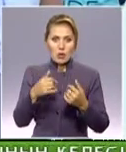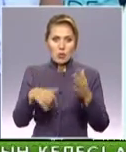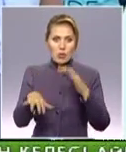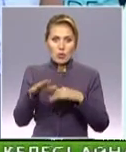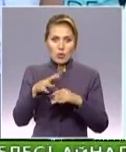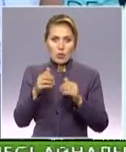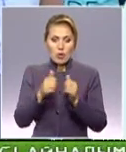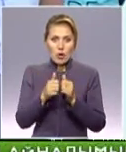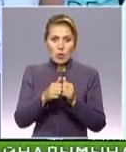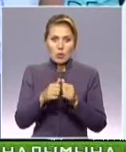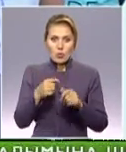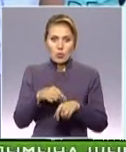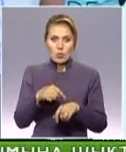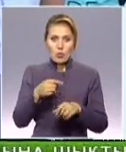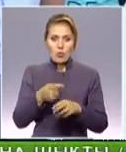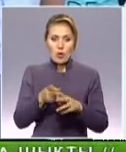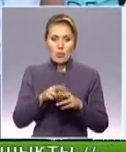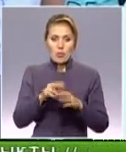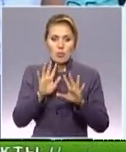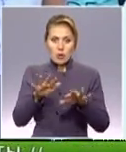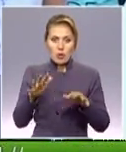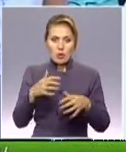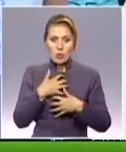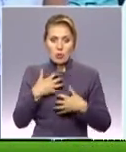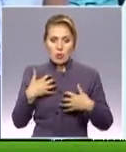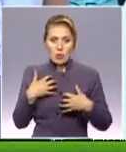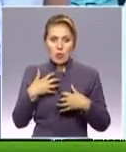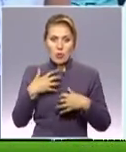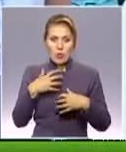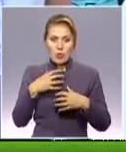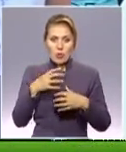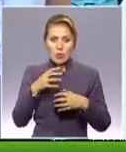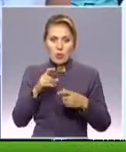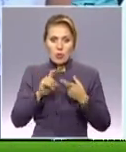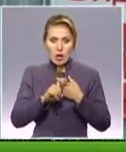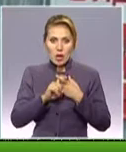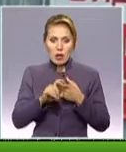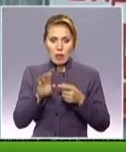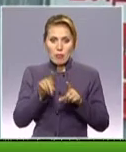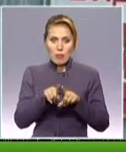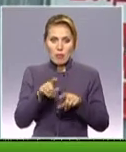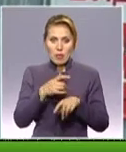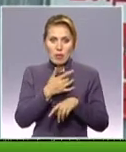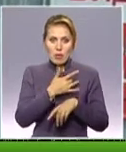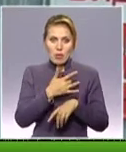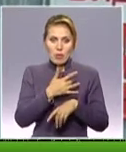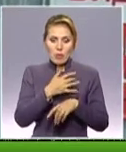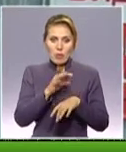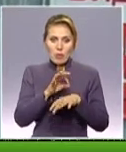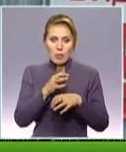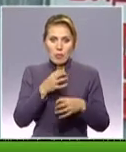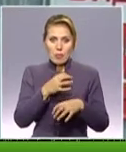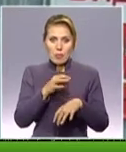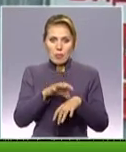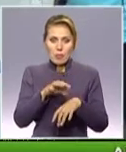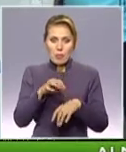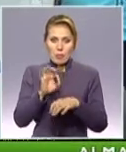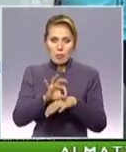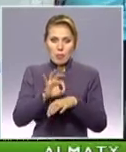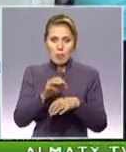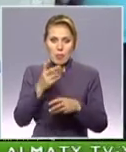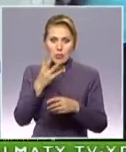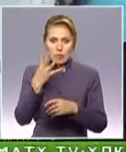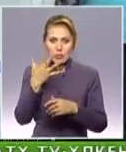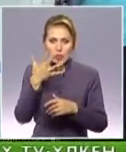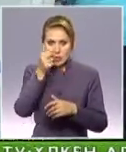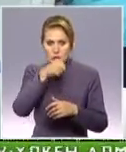тұрмақ, жанына жақындай алмаймыз. Балалардың үсті басы жара. Больницаға барсақ бұндай біз жараны білмейміз дейді. Шыдадық 4-5 жыл дейін.